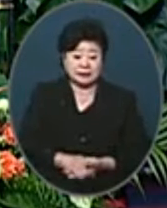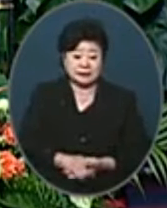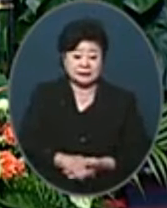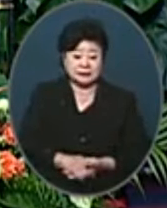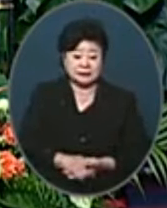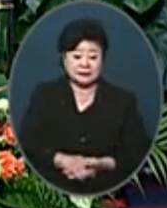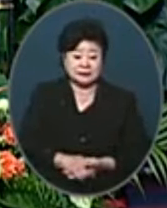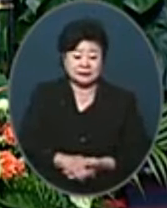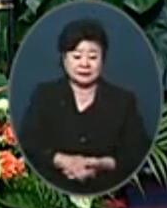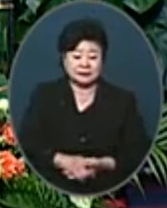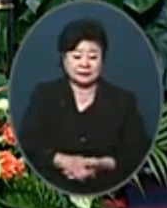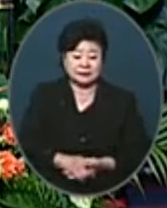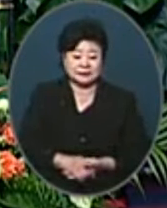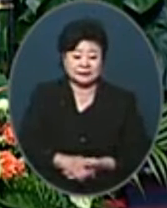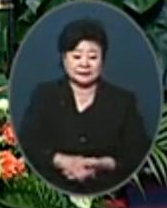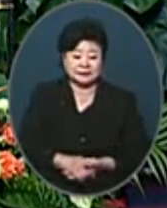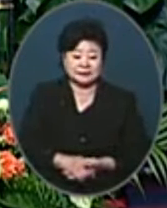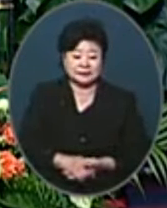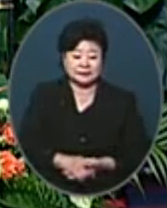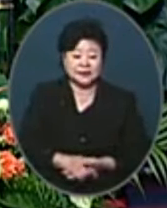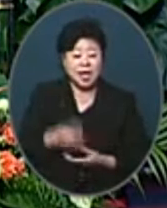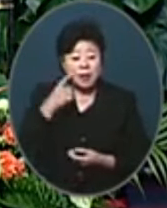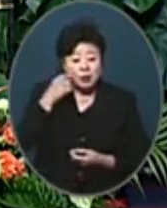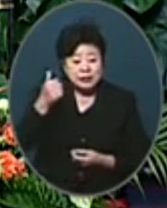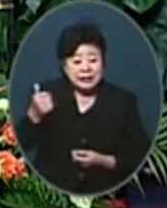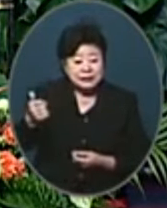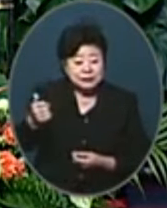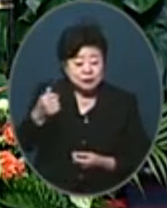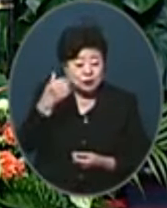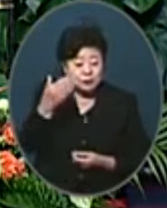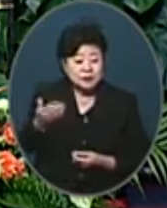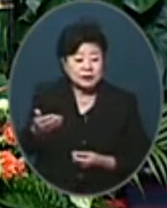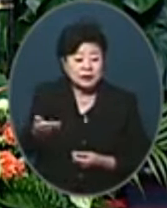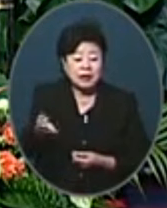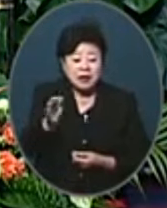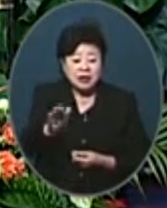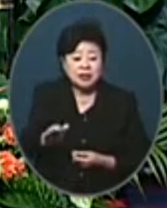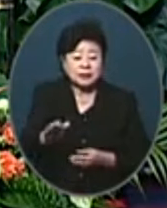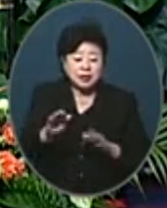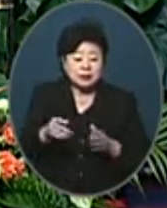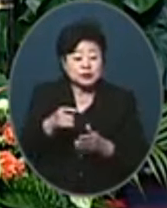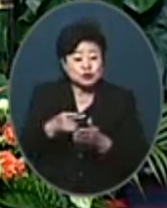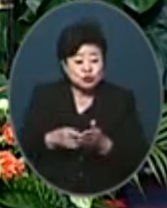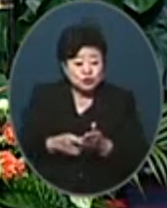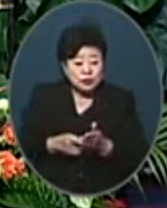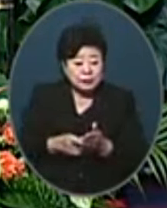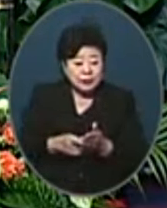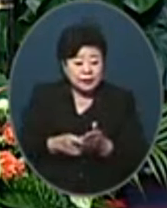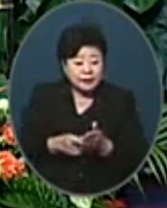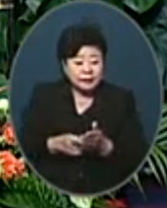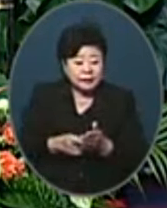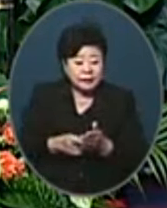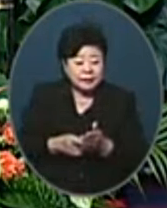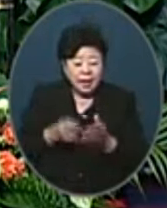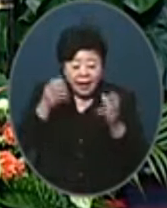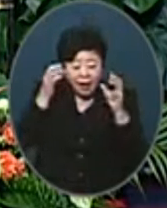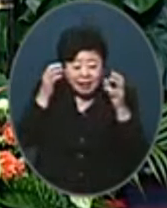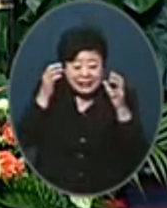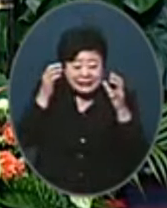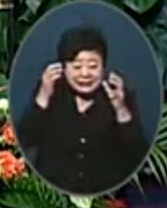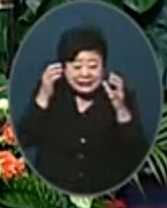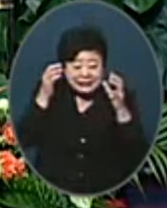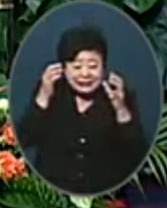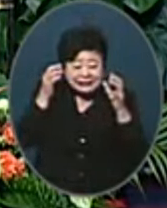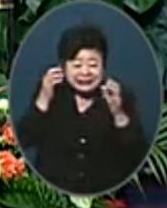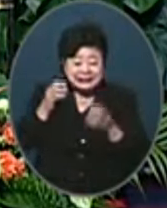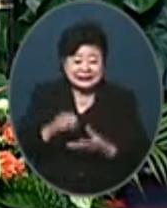받는 것 같습니다. 목사님 다시 물었습니다. 그럼 이번 수술한 이 어린